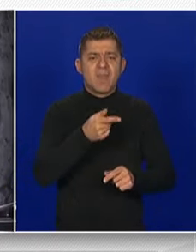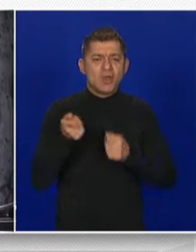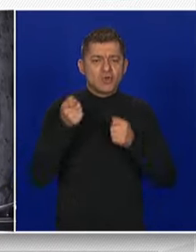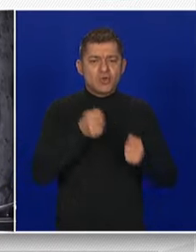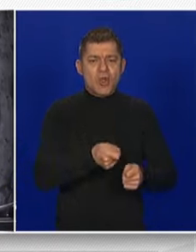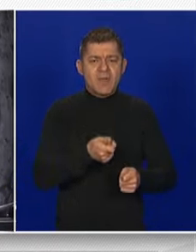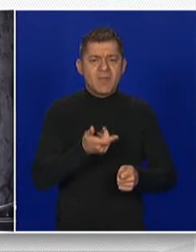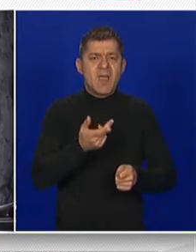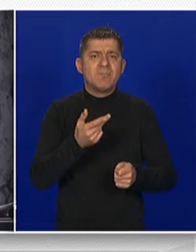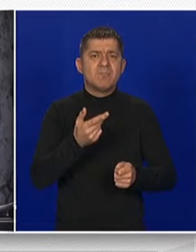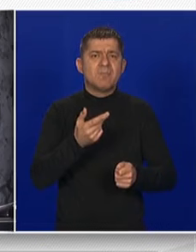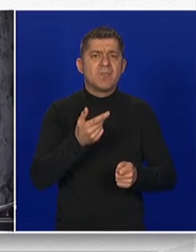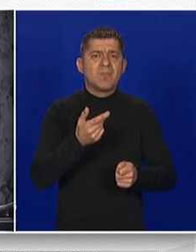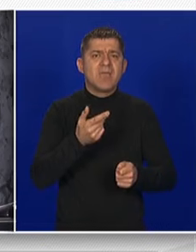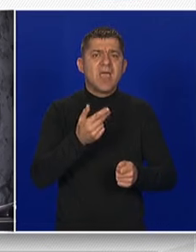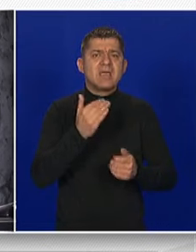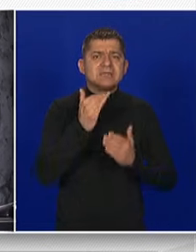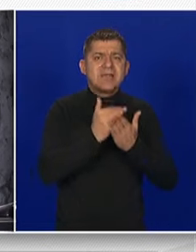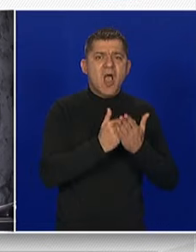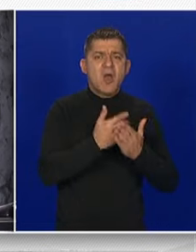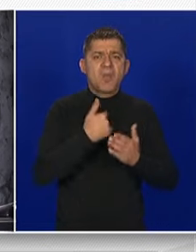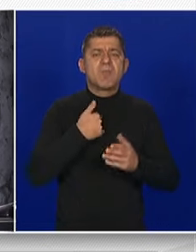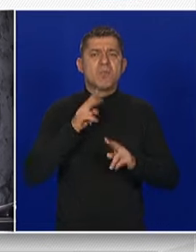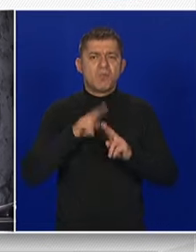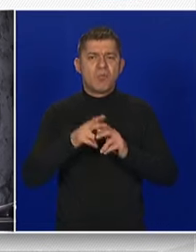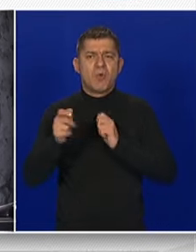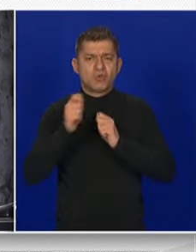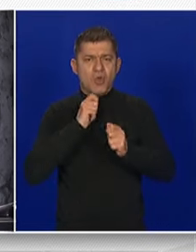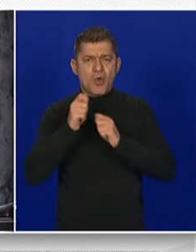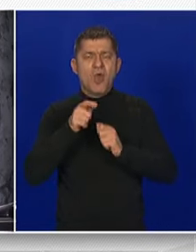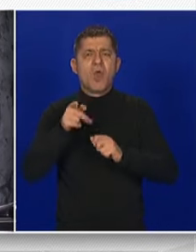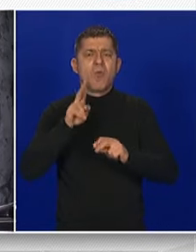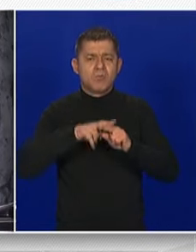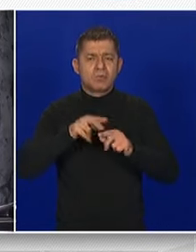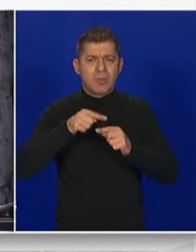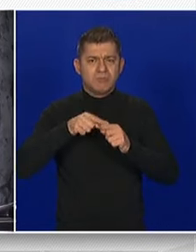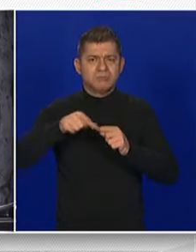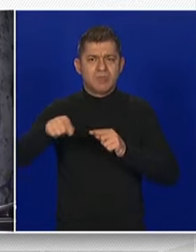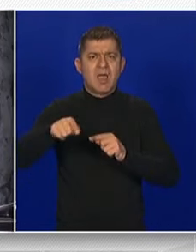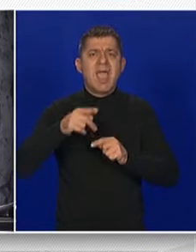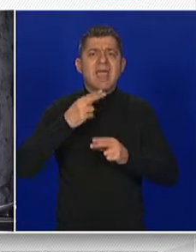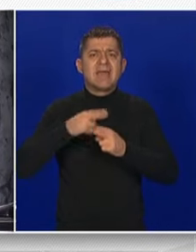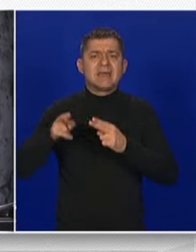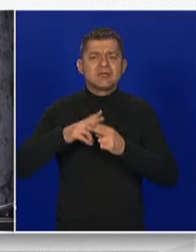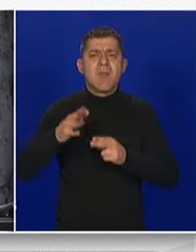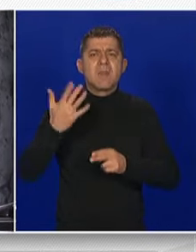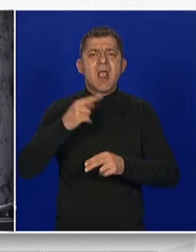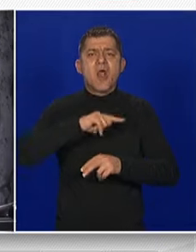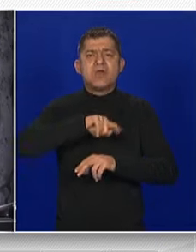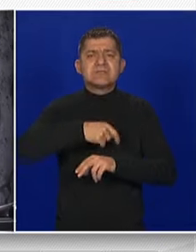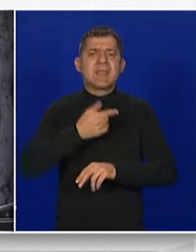nekakav drukčiji akt, o tome ćemo se dogovoriti. U svakom slučaju, to će biti riješeno u sljedećih nekoliko sati ili